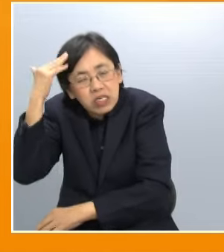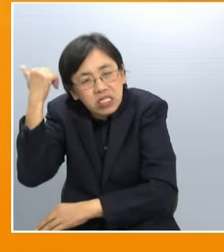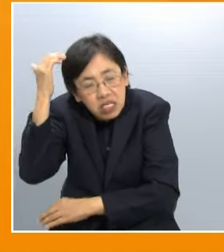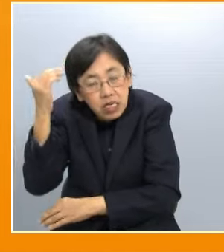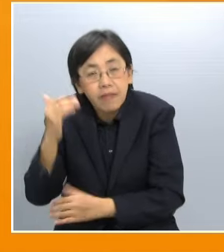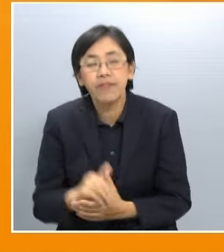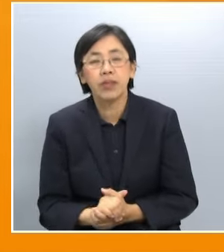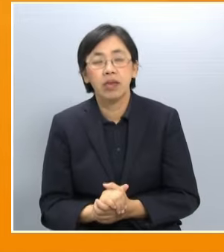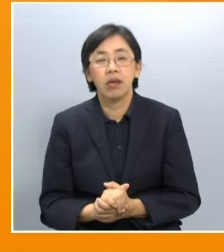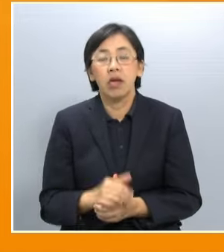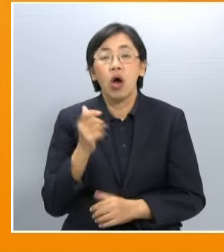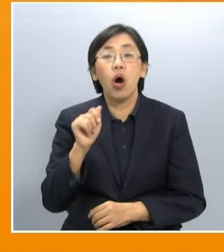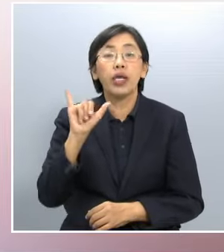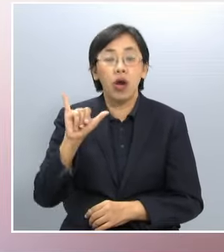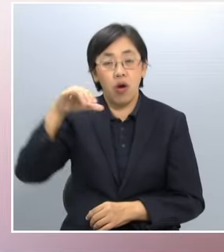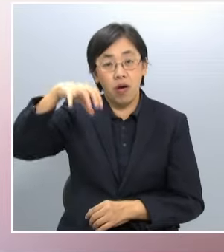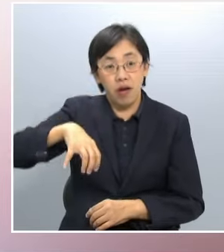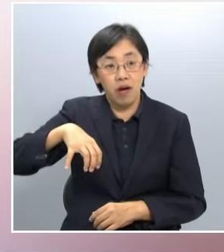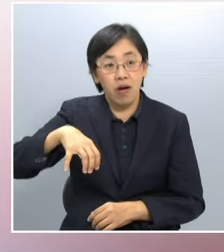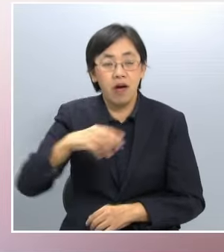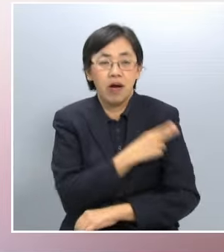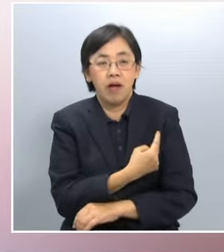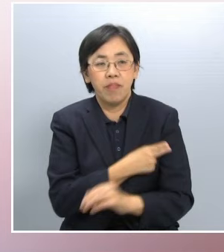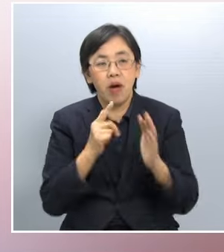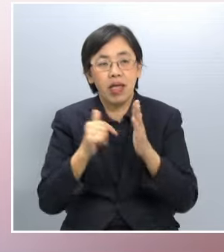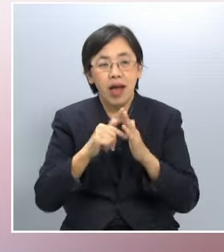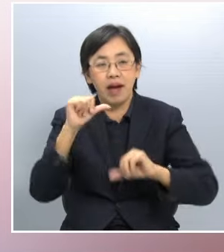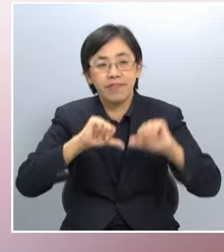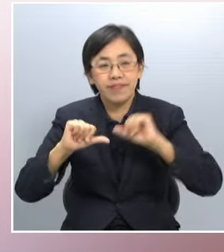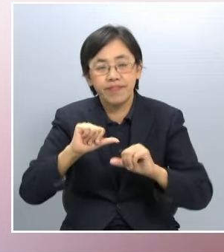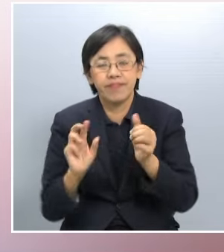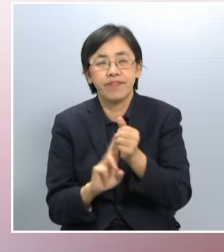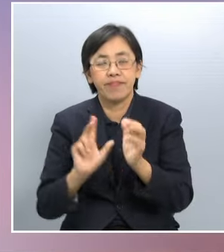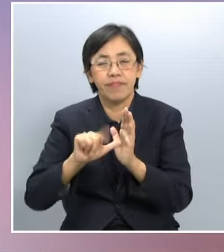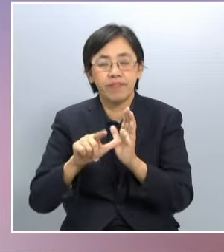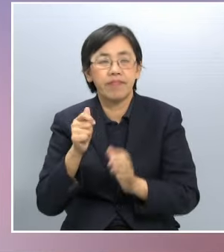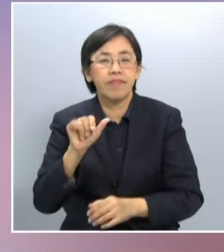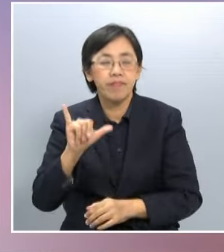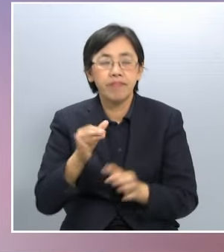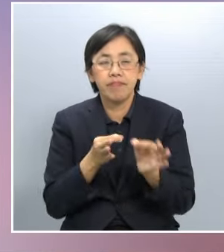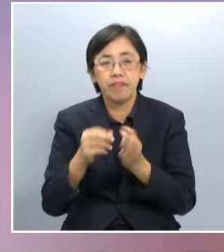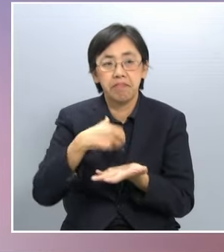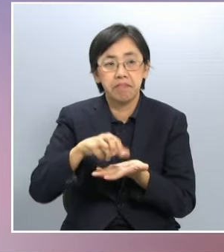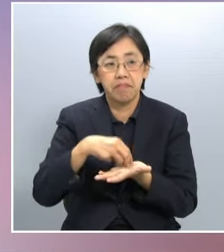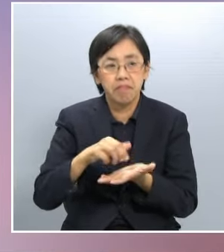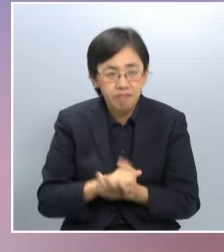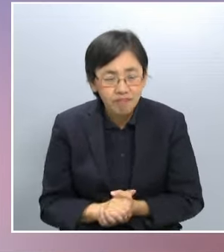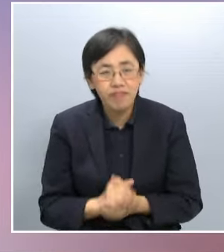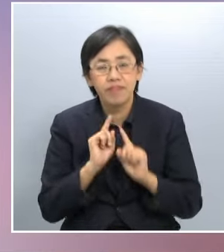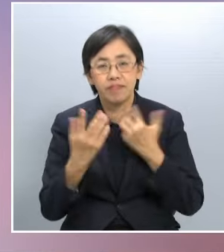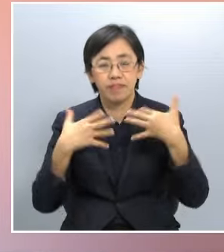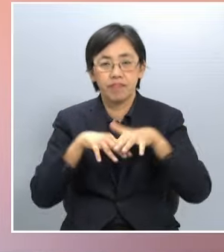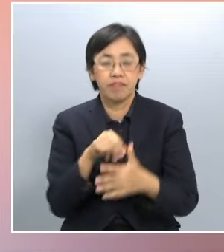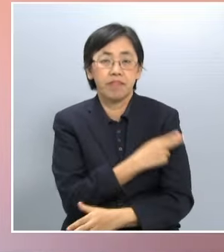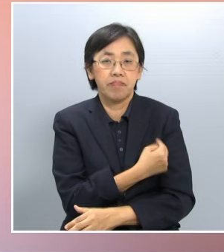สาสุขอยค่ะเภสัชกรวีรชัยนนวใชัท่านรองเลขาธิการอยบอกว่าประสานแพทย์ผู้